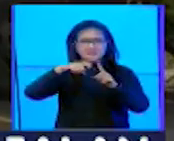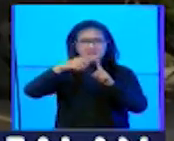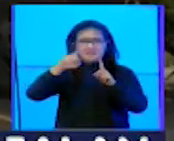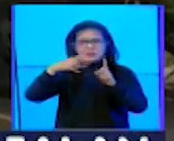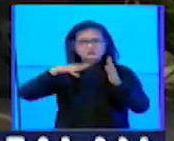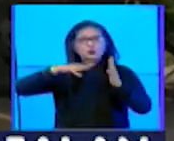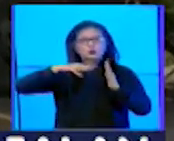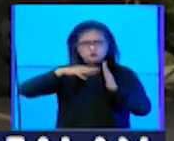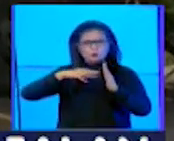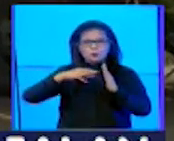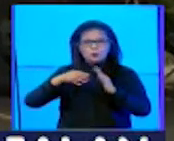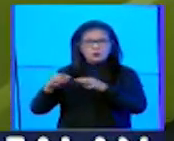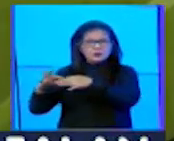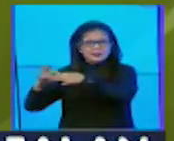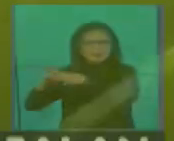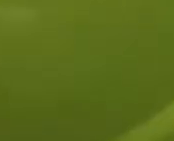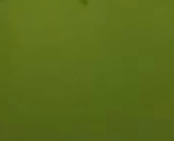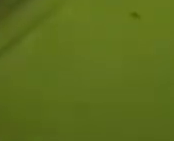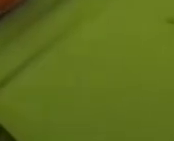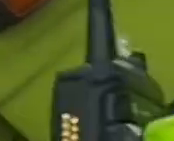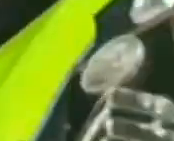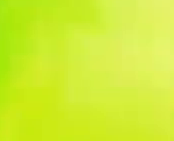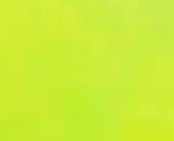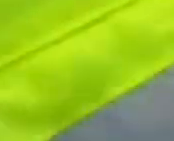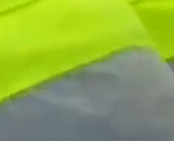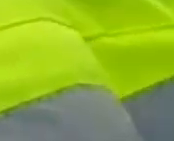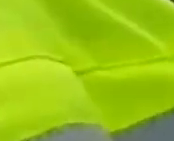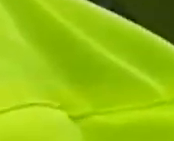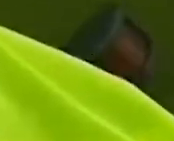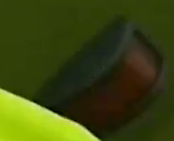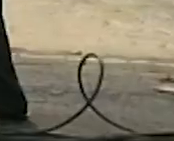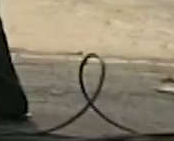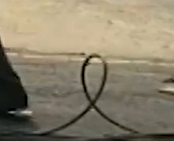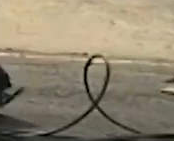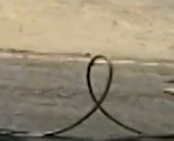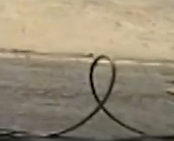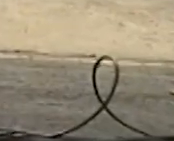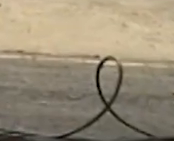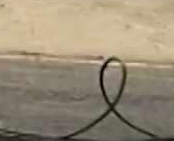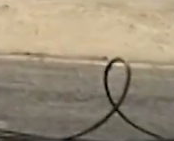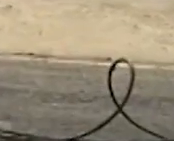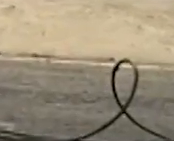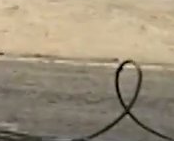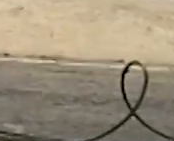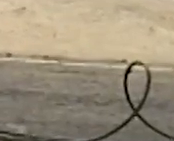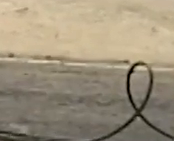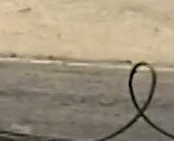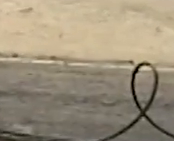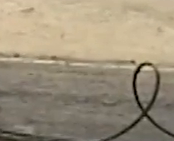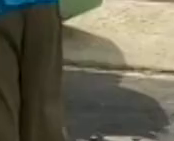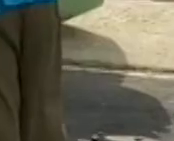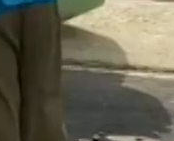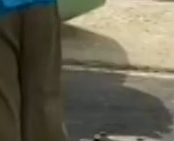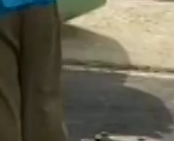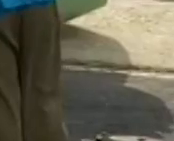dan untuk menarik trek polisi melibatkan kendaraan derek saat mengevakuasi bagian depan dan kontainer truk Ringsek pos kamling